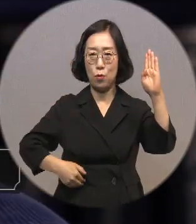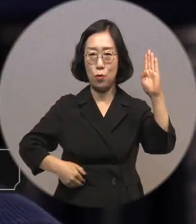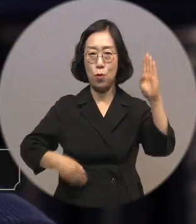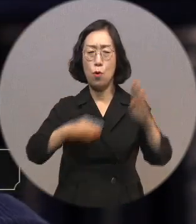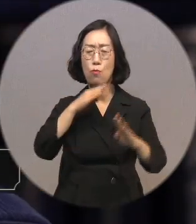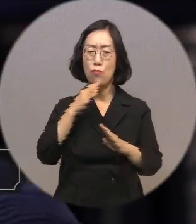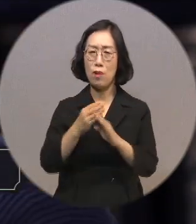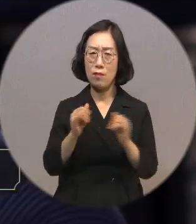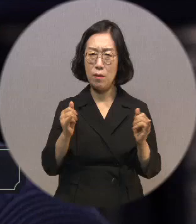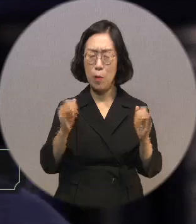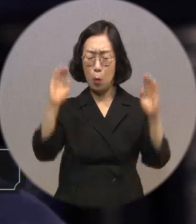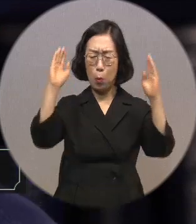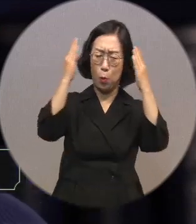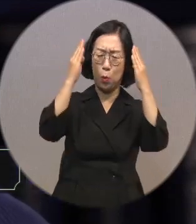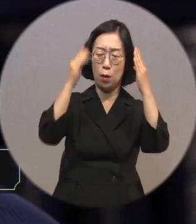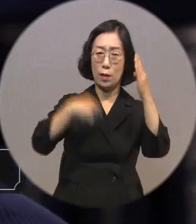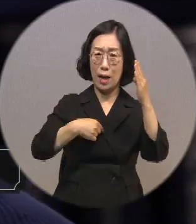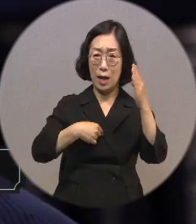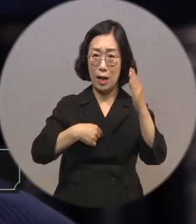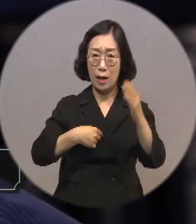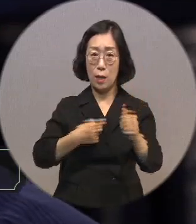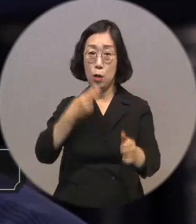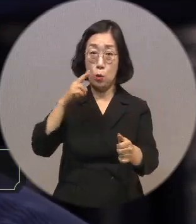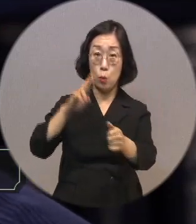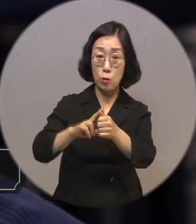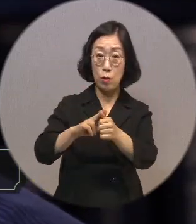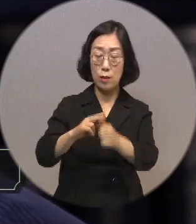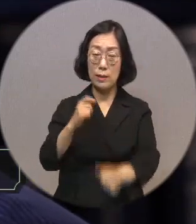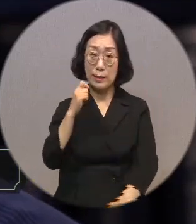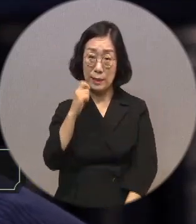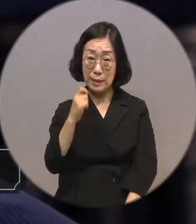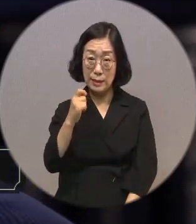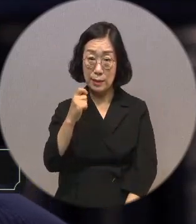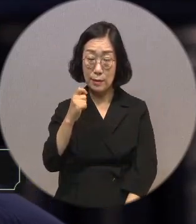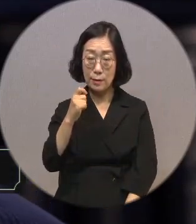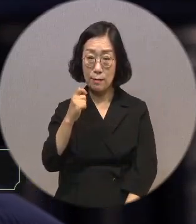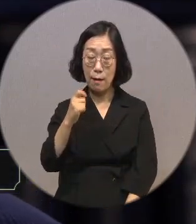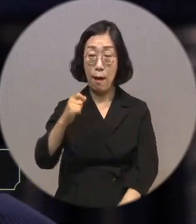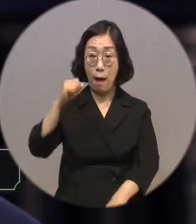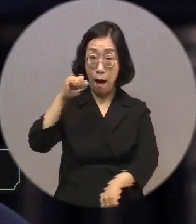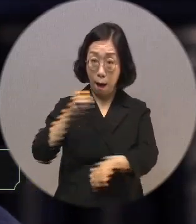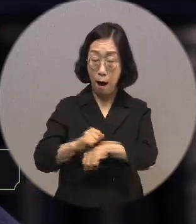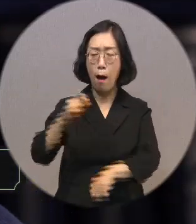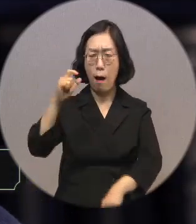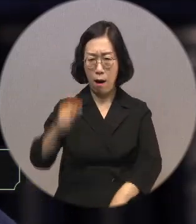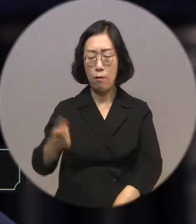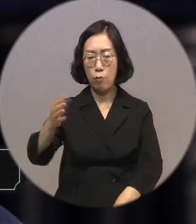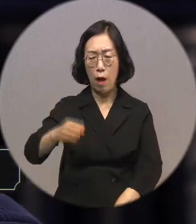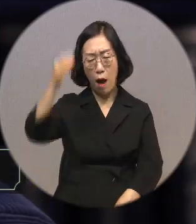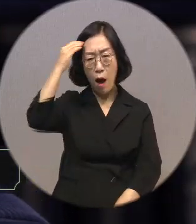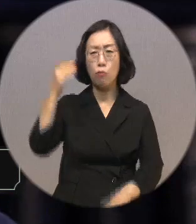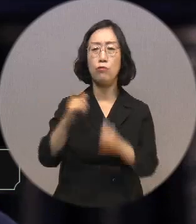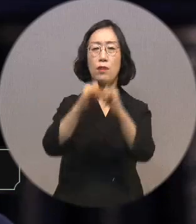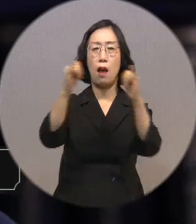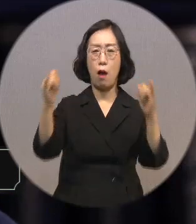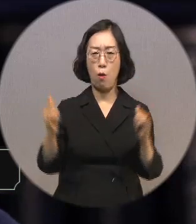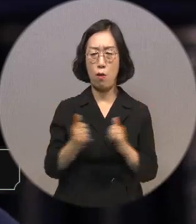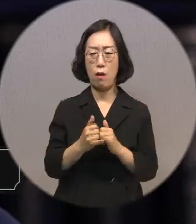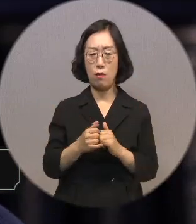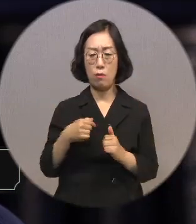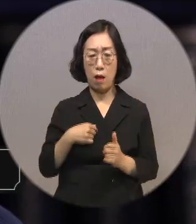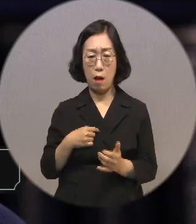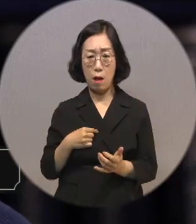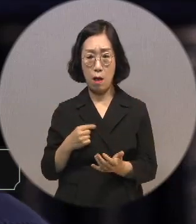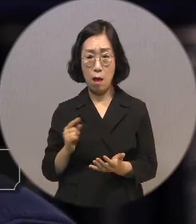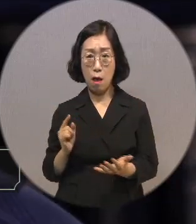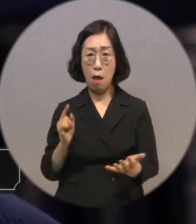갖고 있진 않으세요. 뭔가 내가 도전하고 끝까지 한다는 되게 힘들지만 많은 분들이 갖고 있는데 아무래도 한국 사회에서 이방인이라고